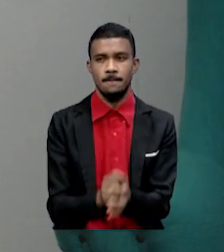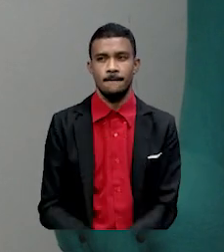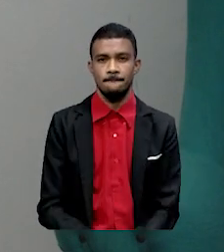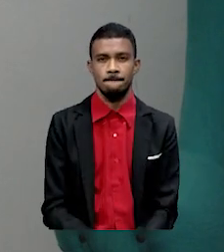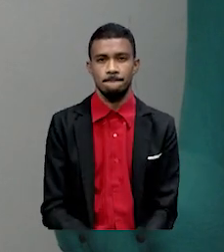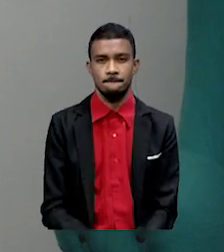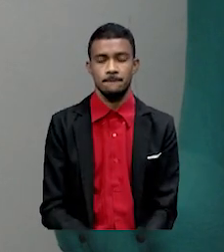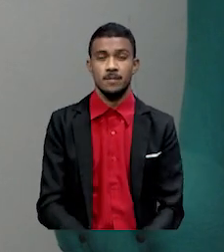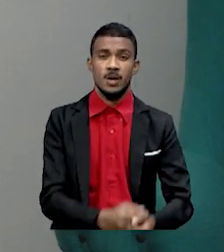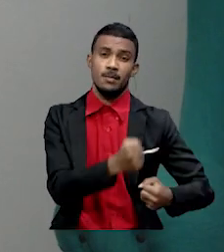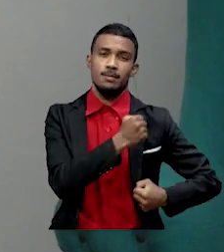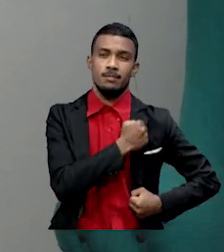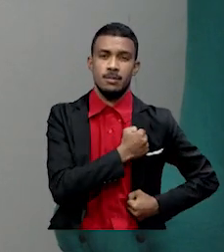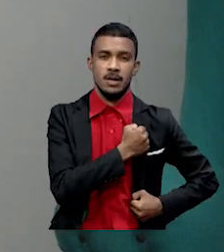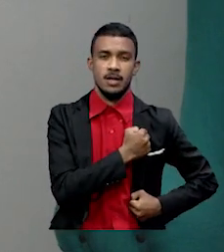militares